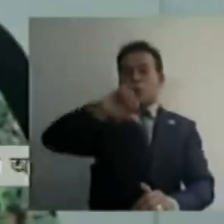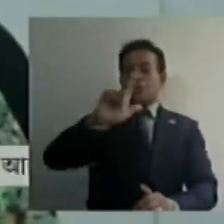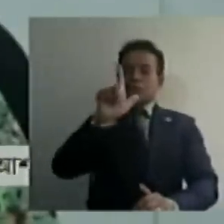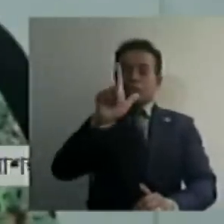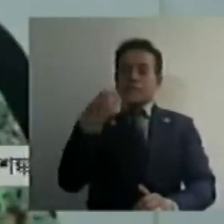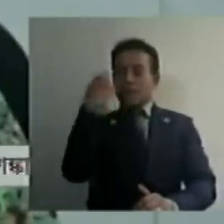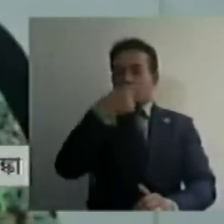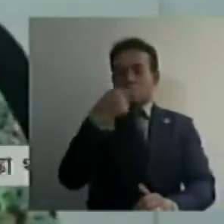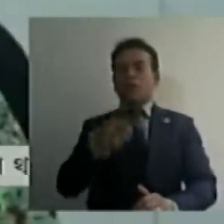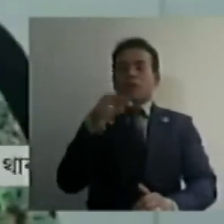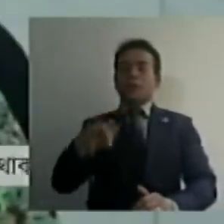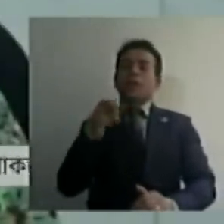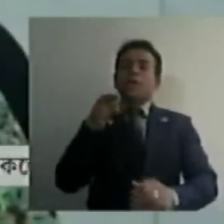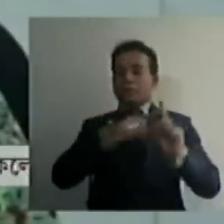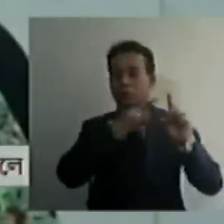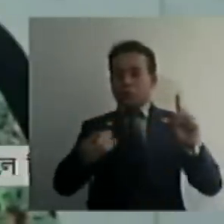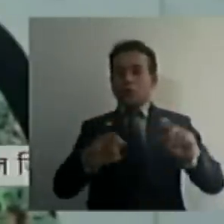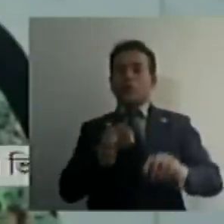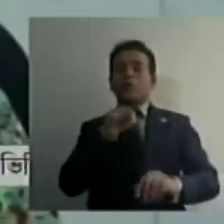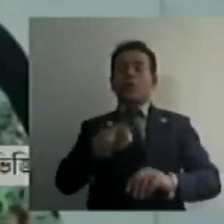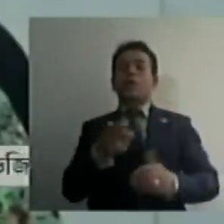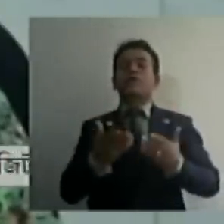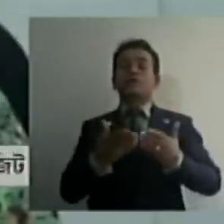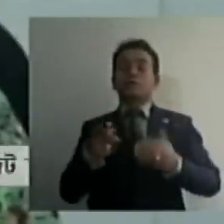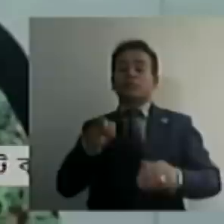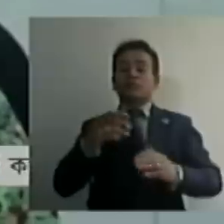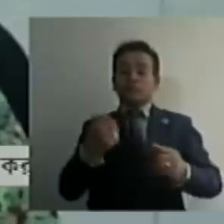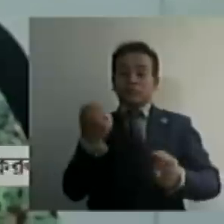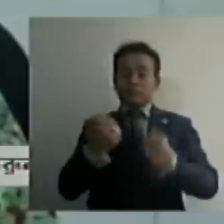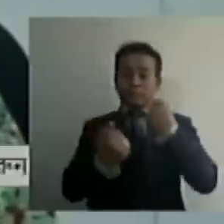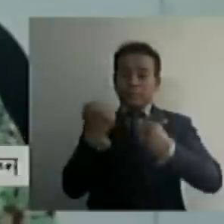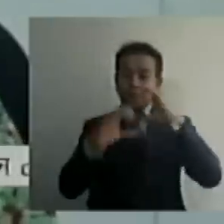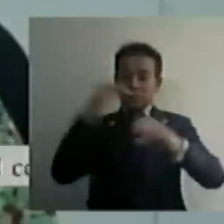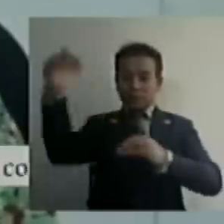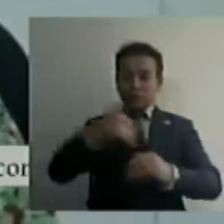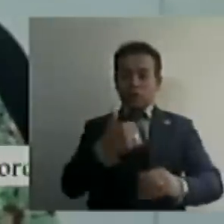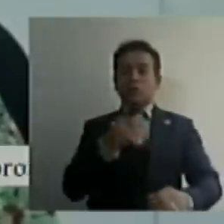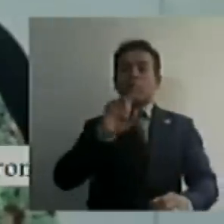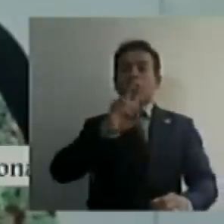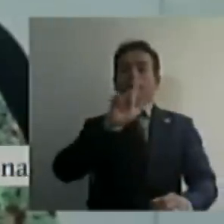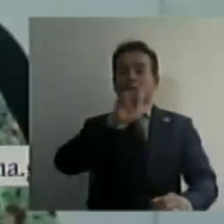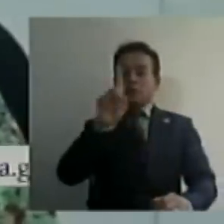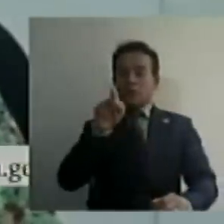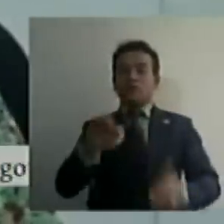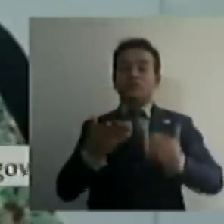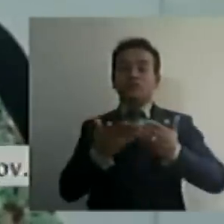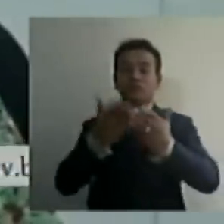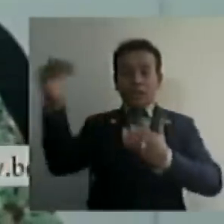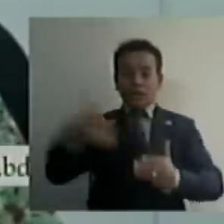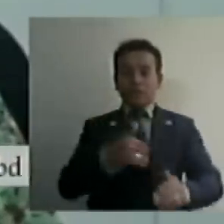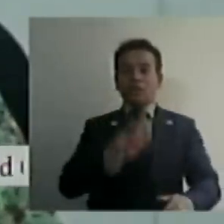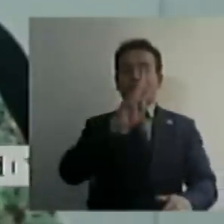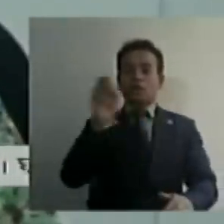স্থলবন্দরে আছে ২৪ ঘন্টায় ৭১ জন, সমুদ্রবন্দরে ২০৪ জন এবং বিমানবন্দরে ২২ জনকে এবং অদ্যাবধি আমরা